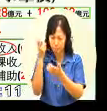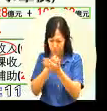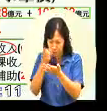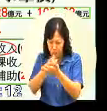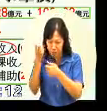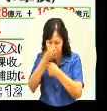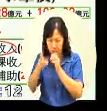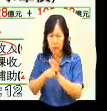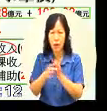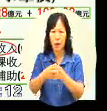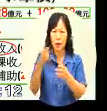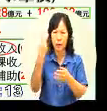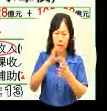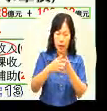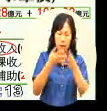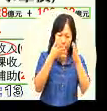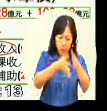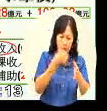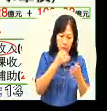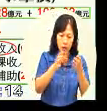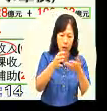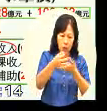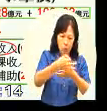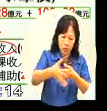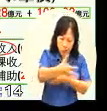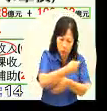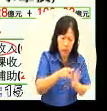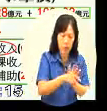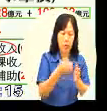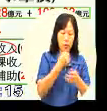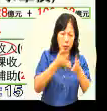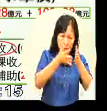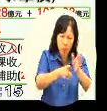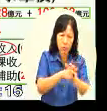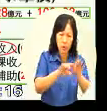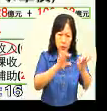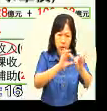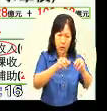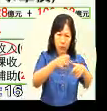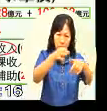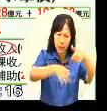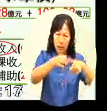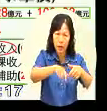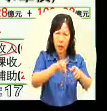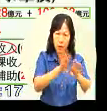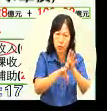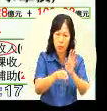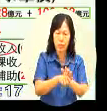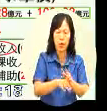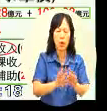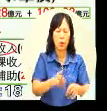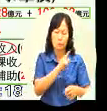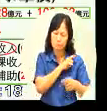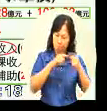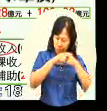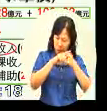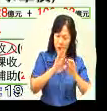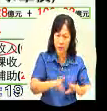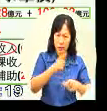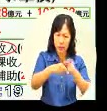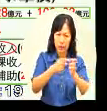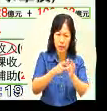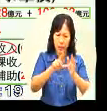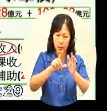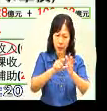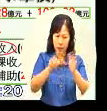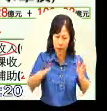只讲一笔，地价税。因为呢根据我的研究，如果今年的地价税做合理的